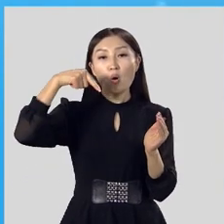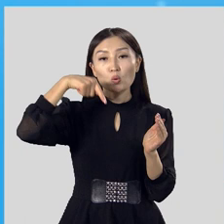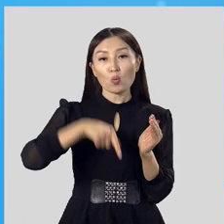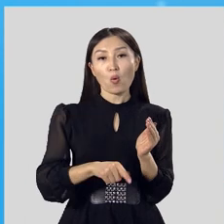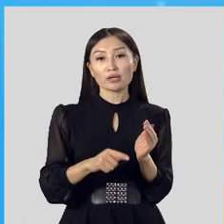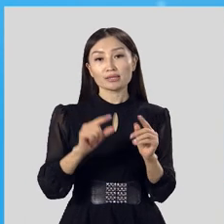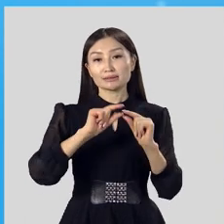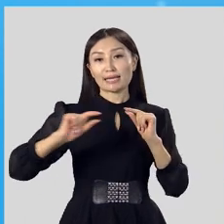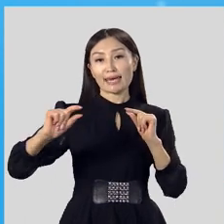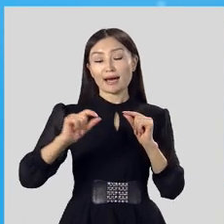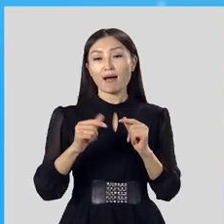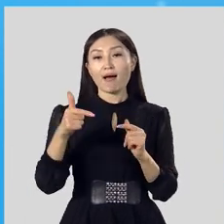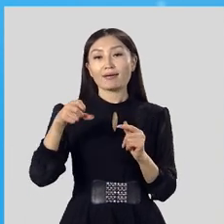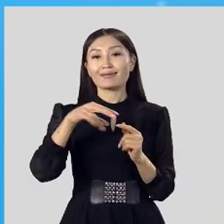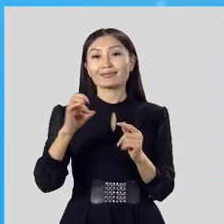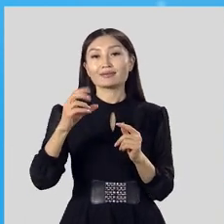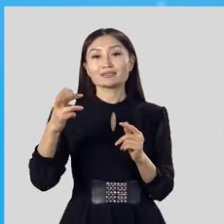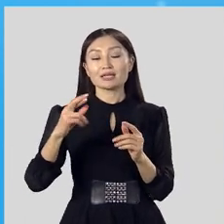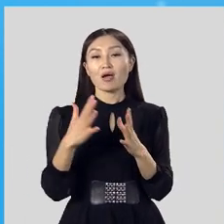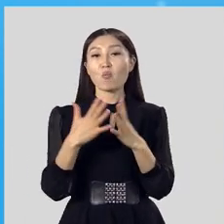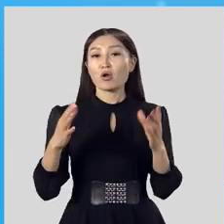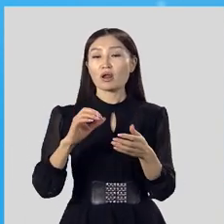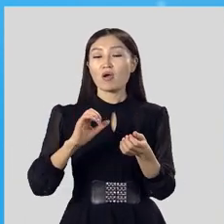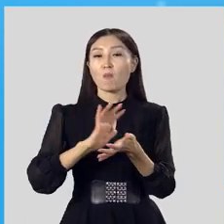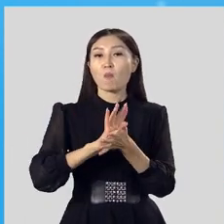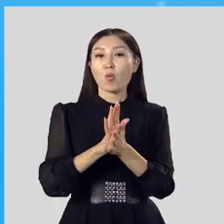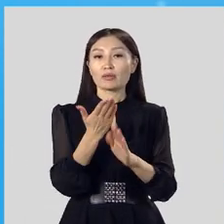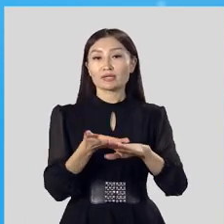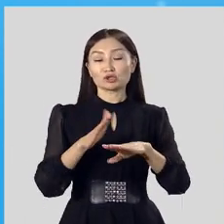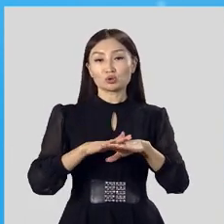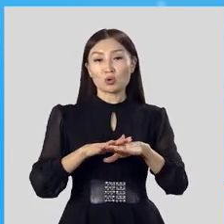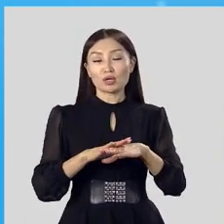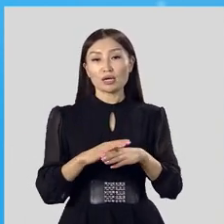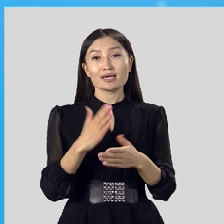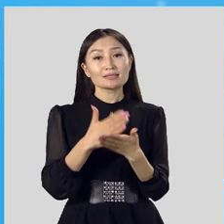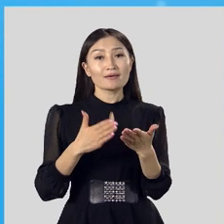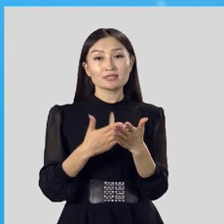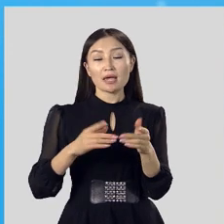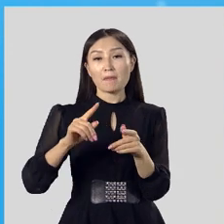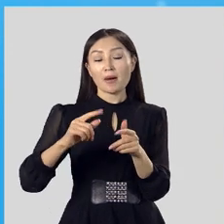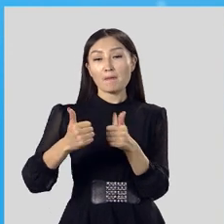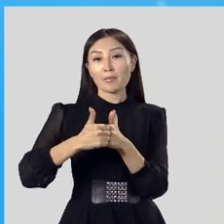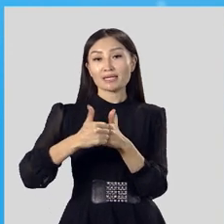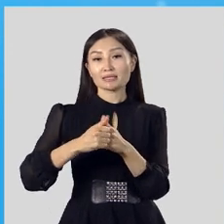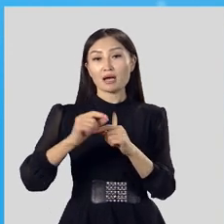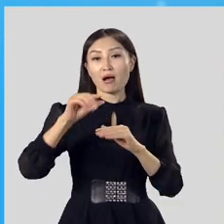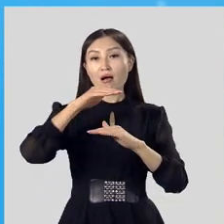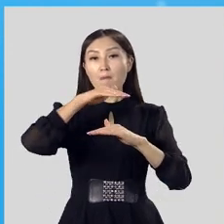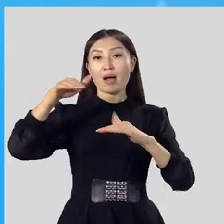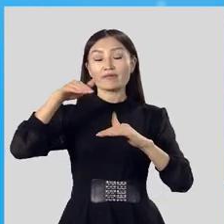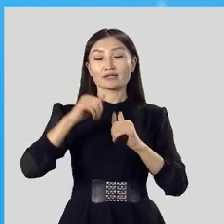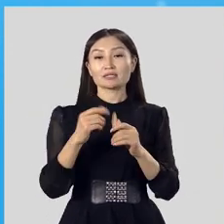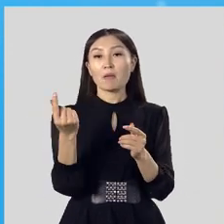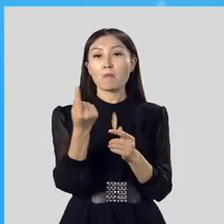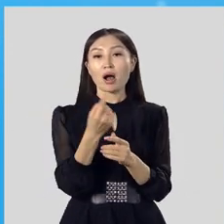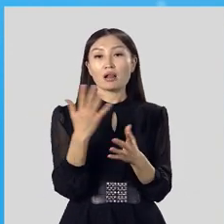слоях. Глинистая почва более плотная и тяжелая. Уже совсем близко к поверхности в ней